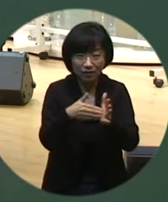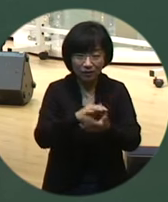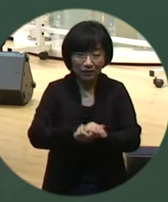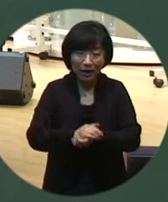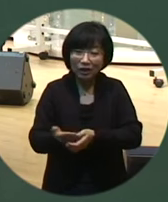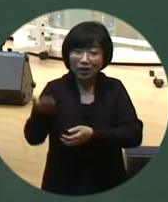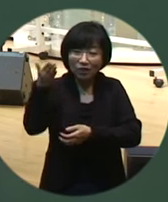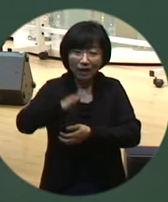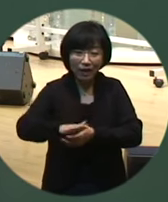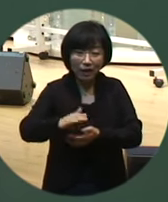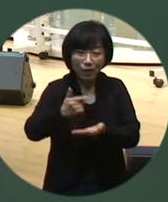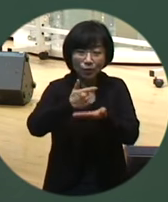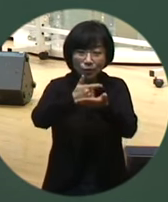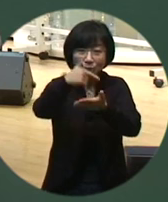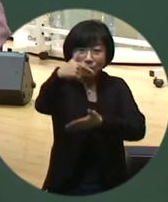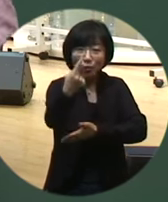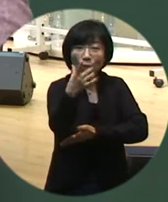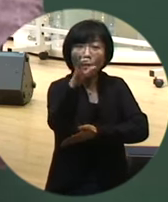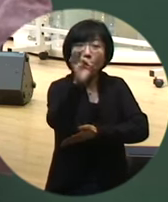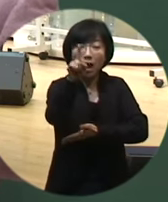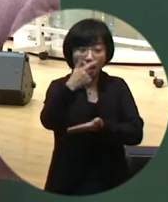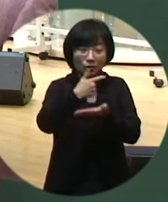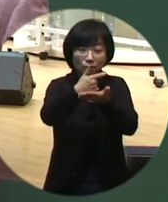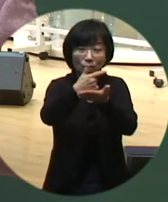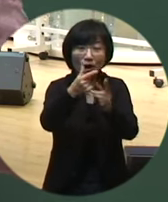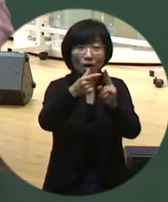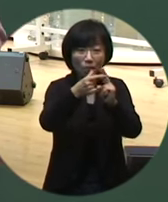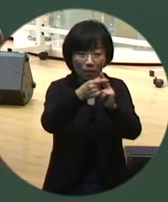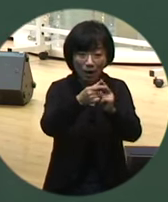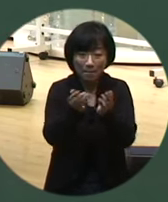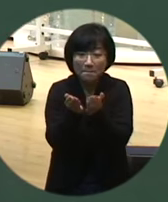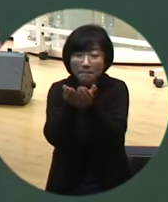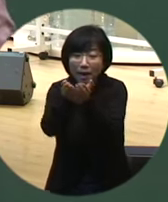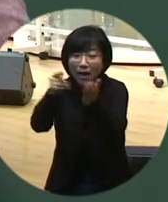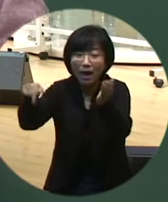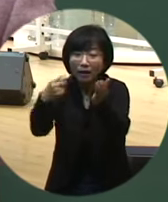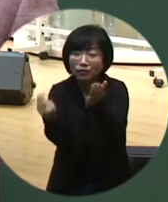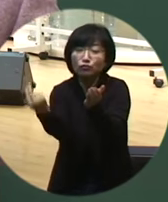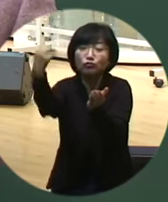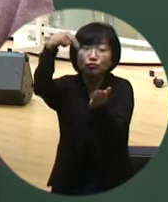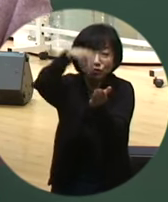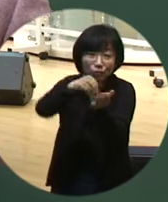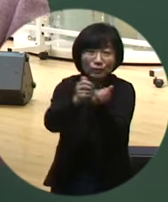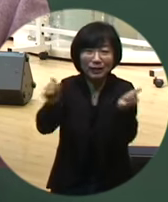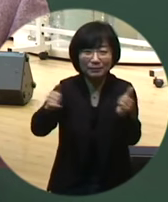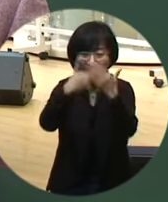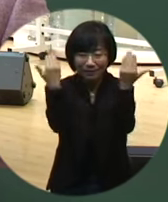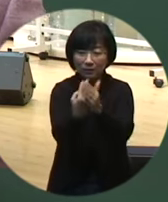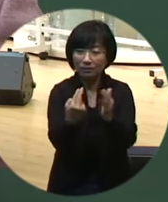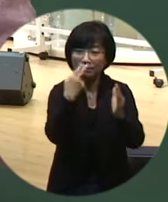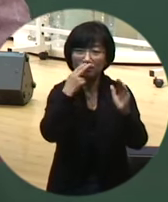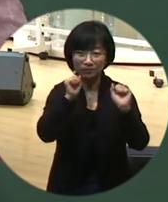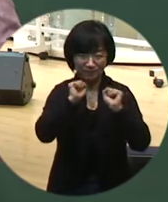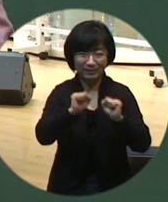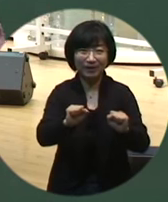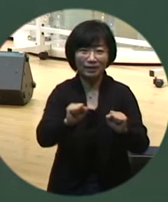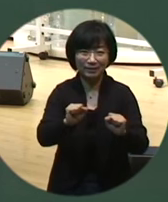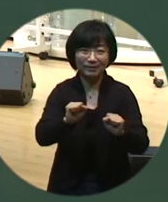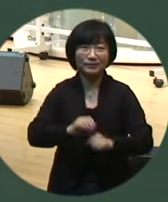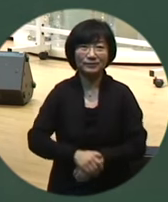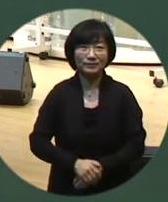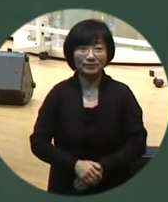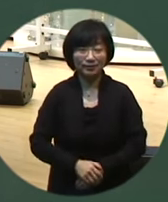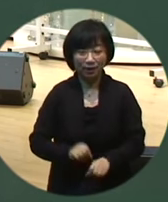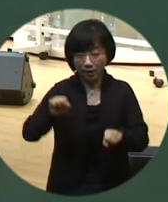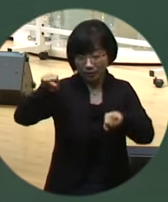방주에 있는 자만 살았어요. Only Noah and those creatures inside the ark lived. 이 방주 안에는 정한 짐승도 부정한 짐승도 같이 있어요.